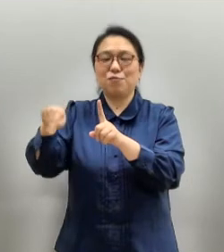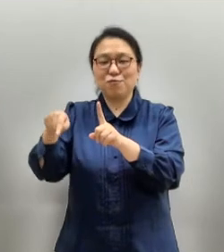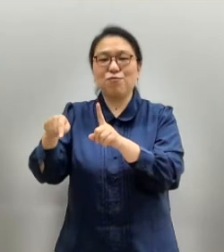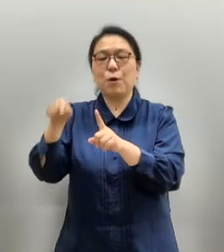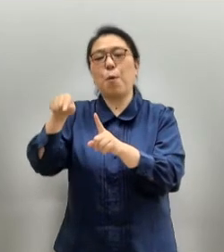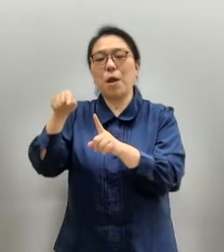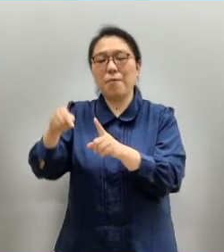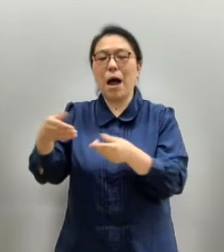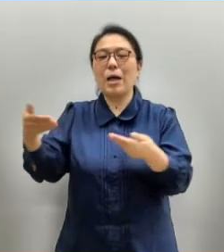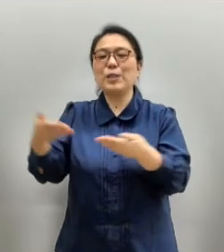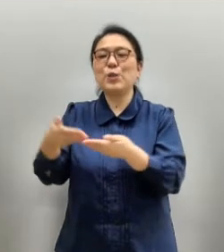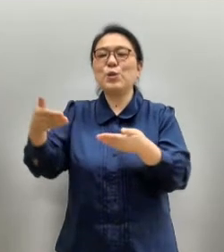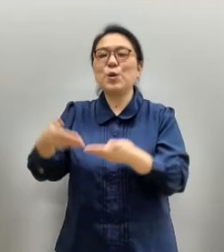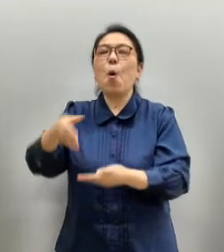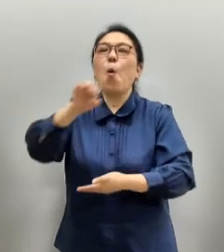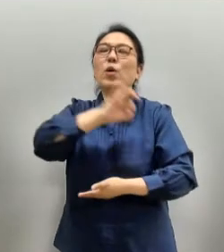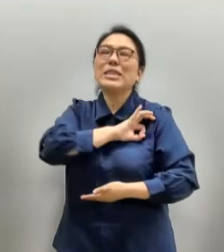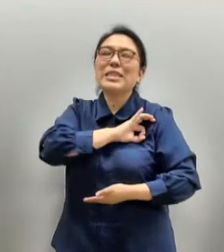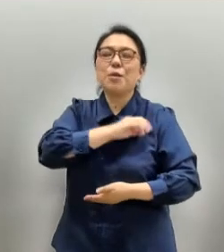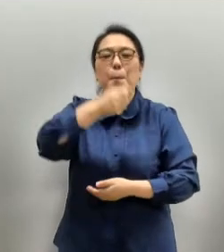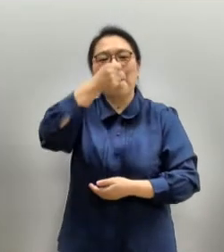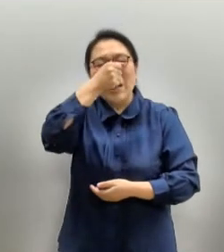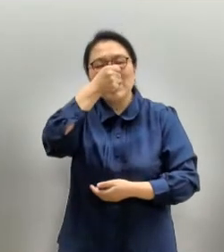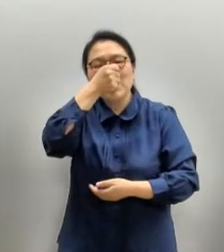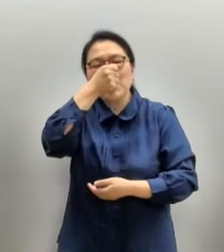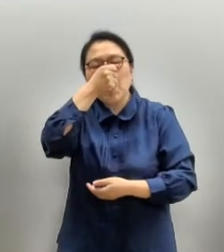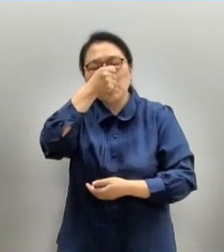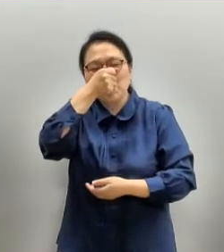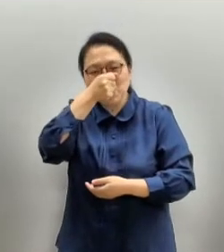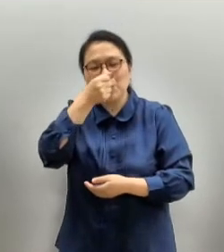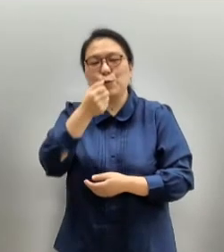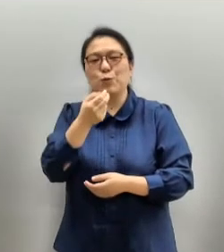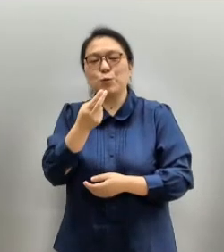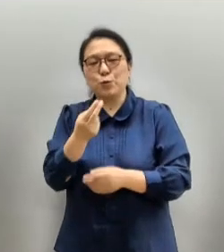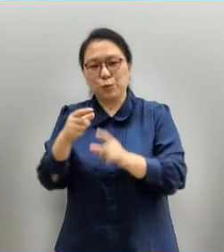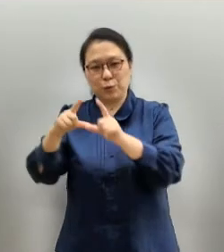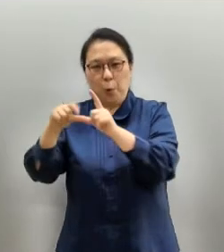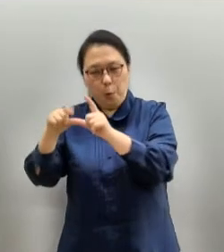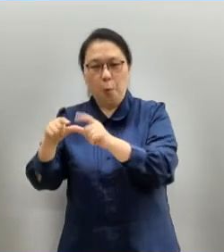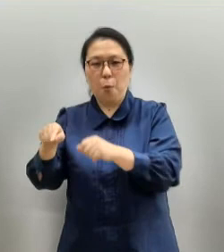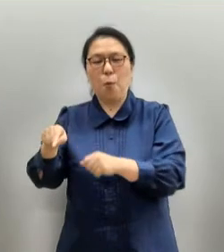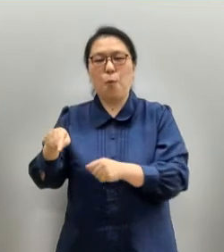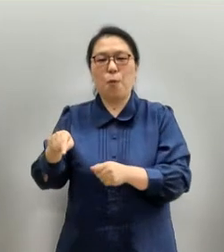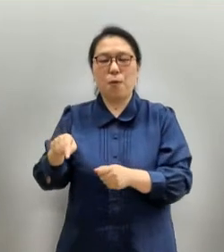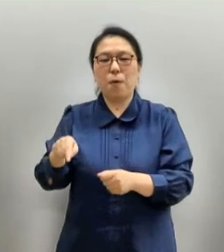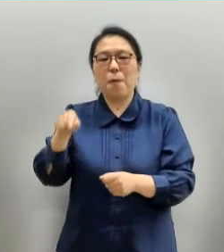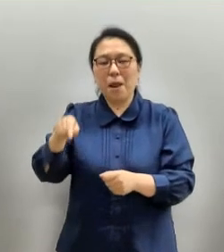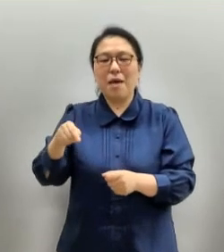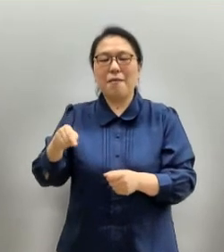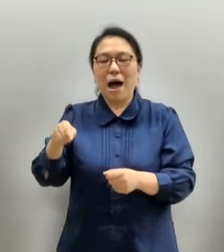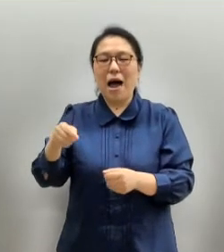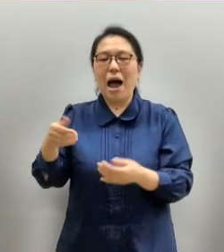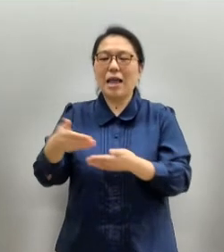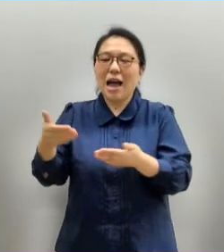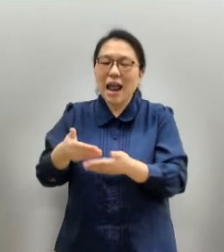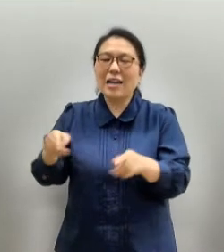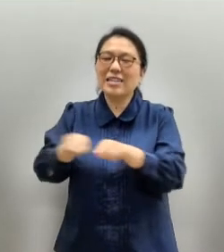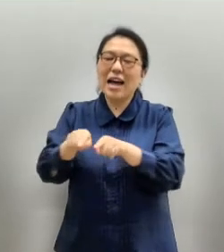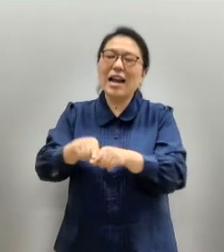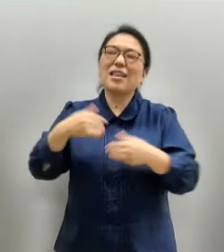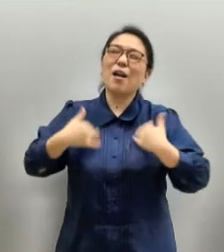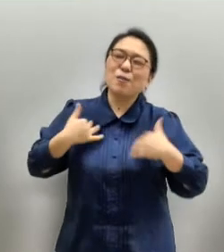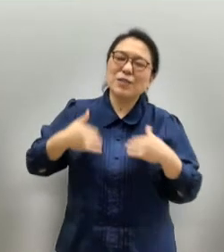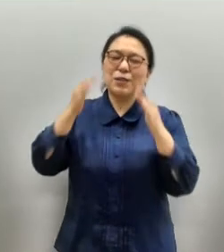で、従業員の満足度、それを両輪として、楽しくですね、一生懸命にやっていくということ